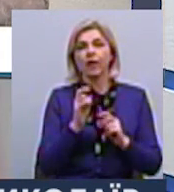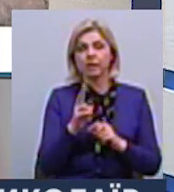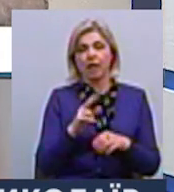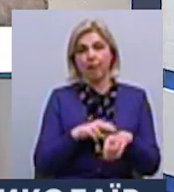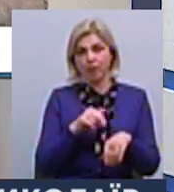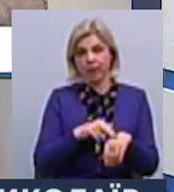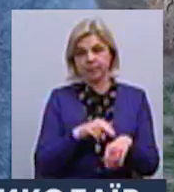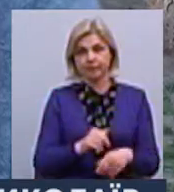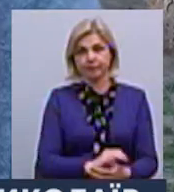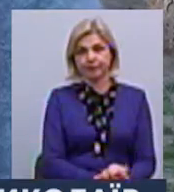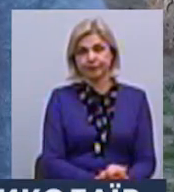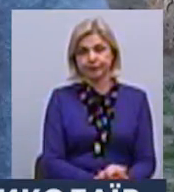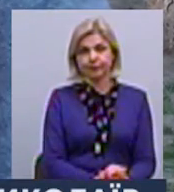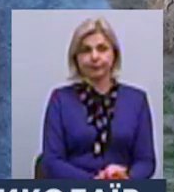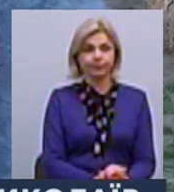Світлана Тараненко.